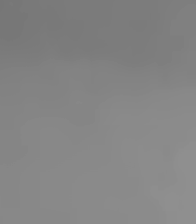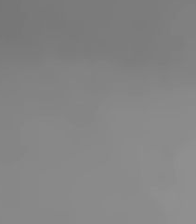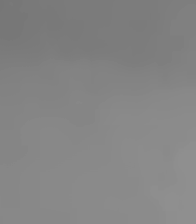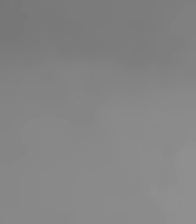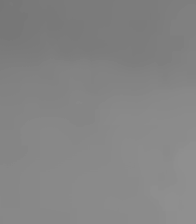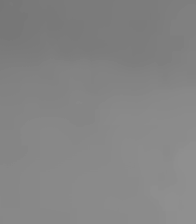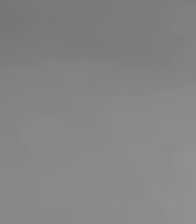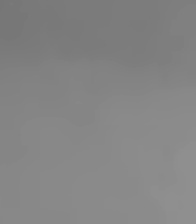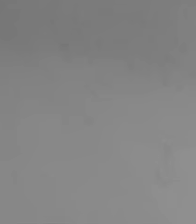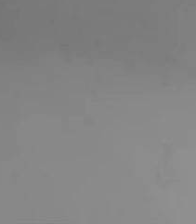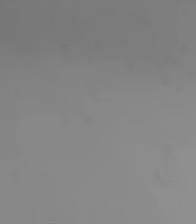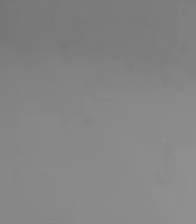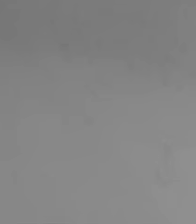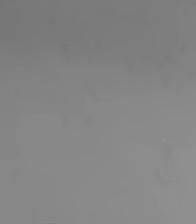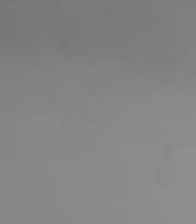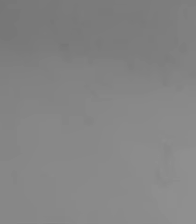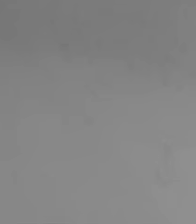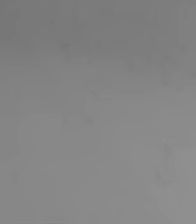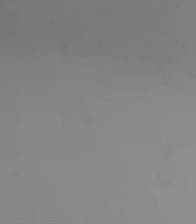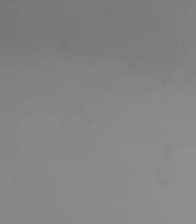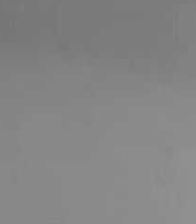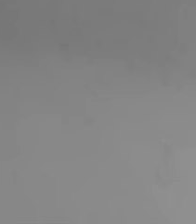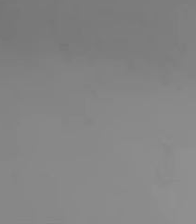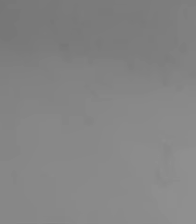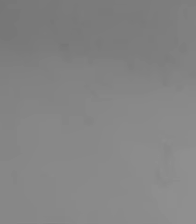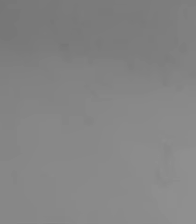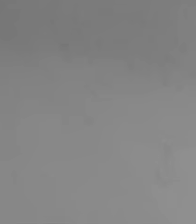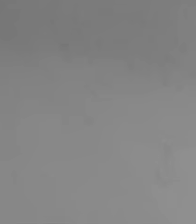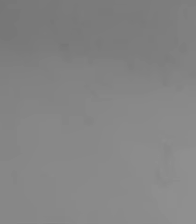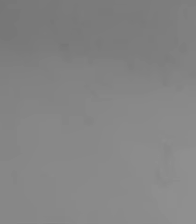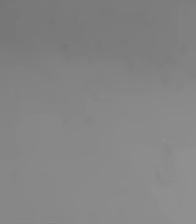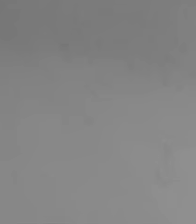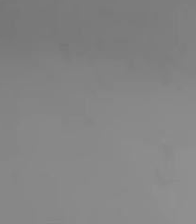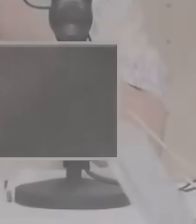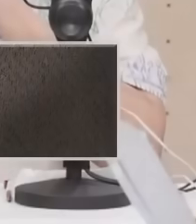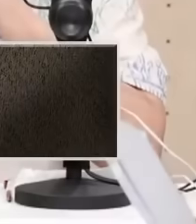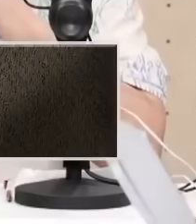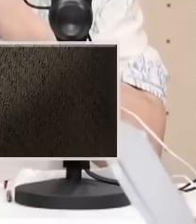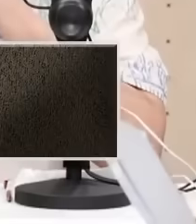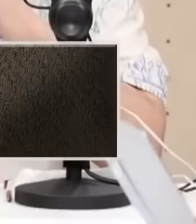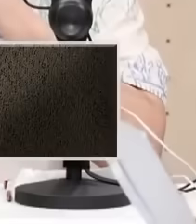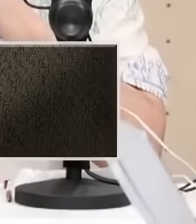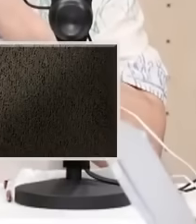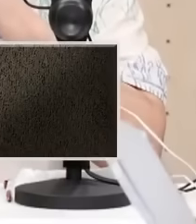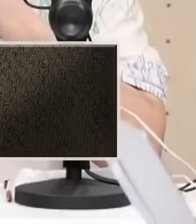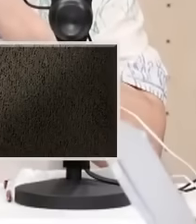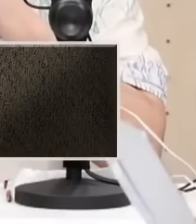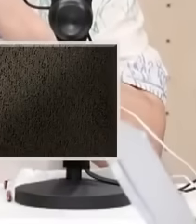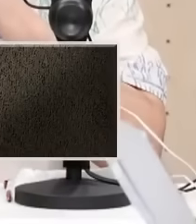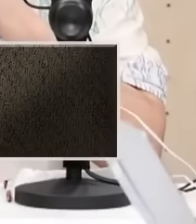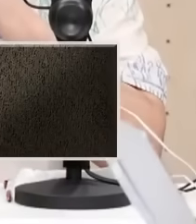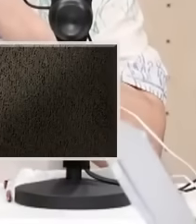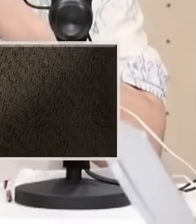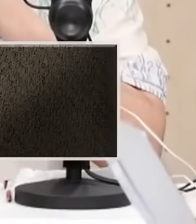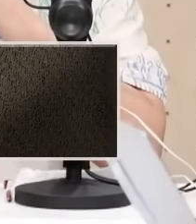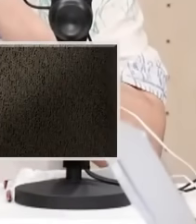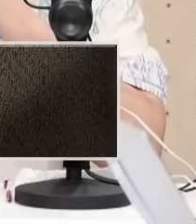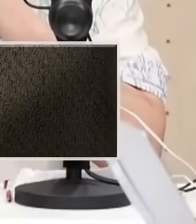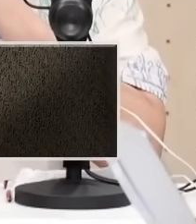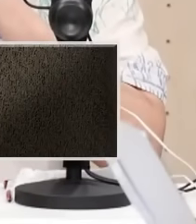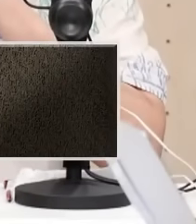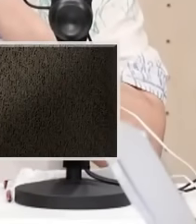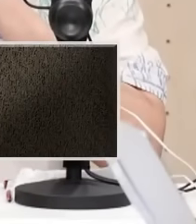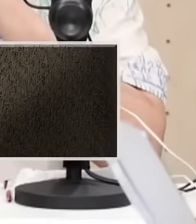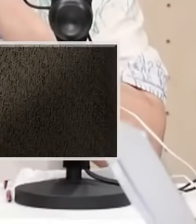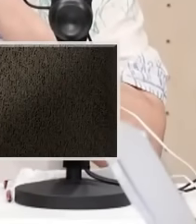대해서도 늘리겠다라고 하는 건데 우리 빌라도 좀 매입해 주시면 안 되나? 아, 지금 사시는 곳이요? 네. 신축 빌라도 매입을 신축 빌라 기준으로